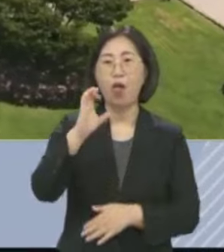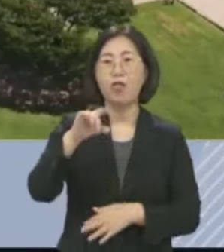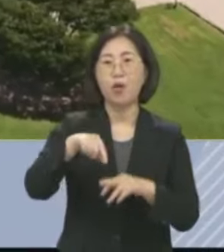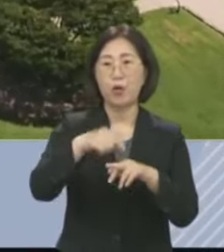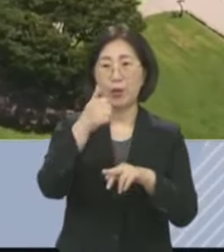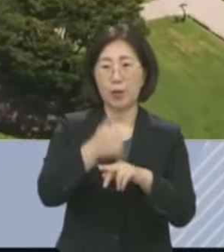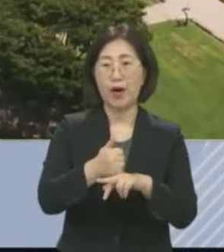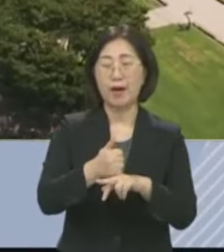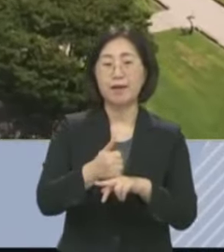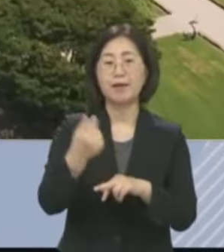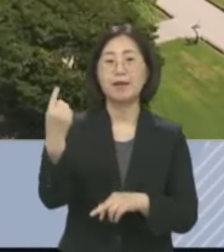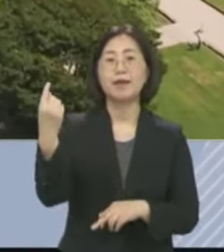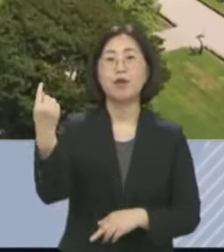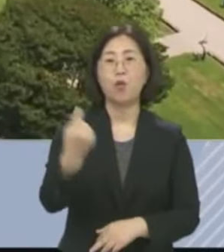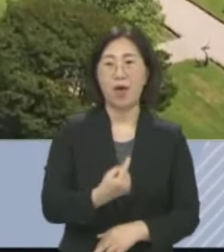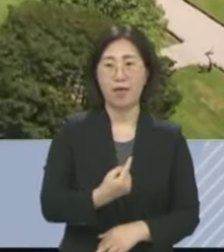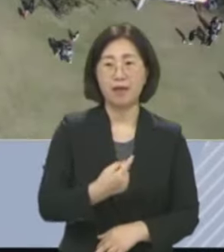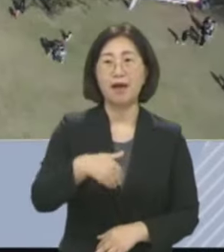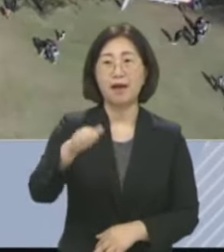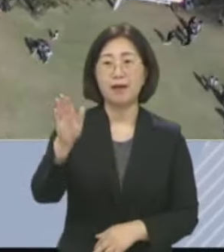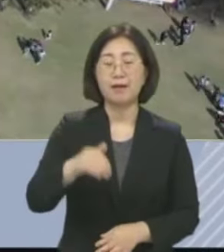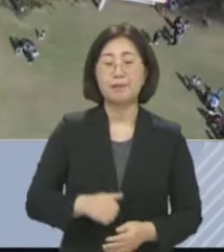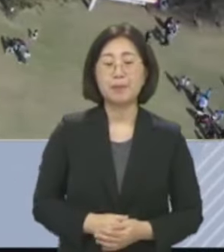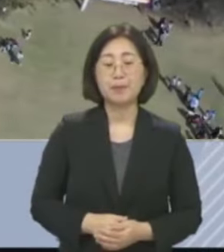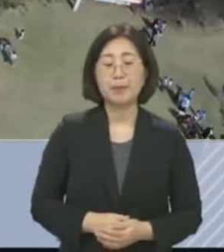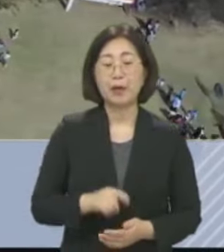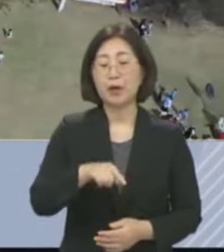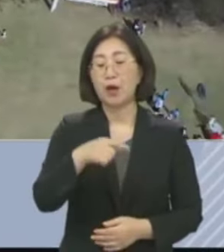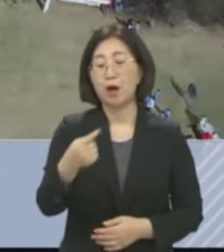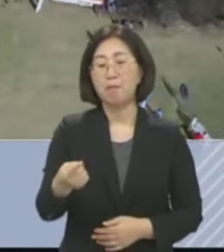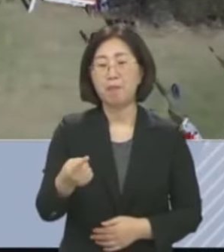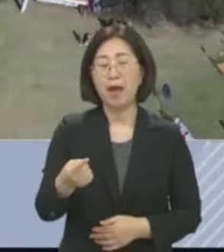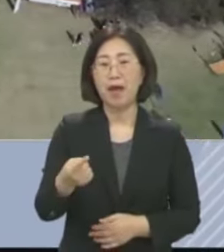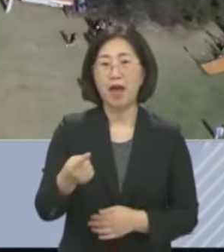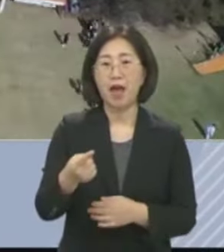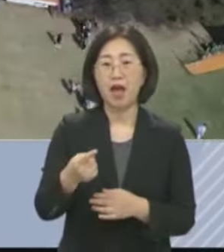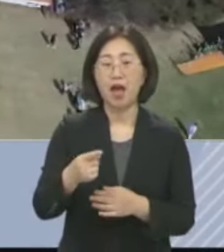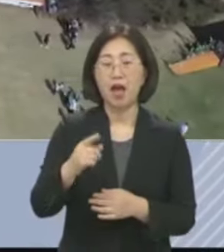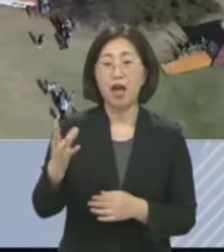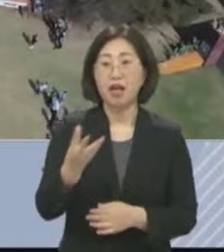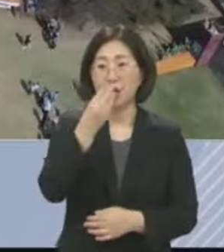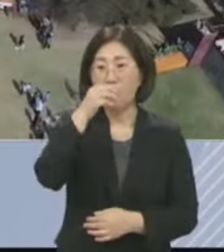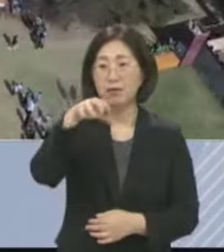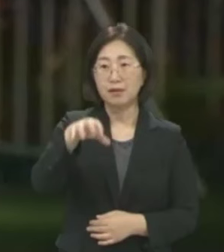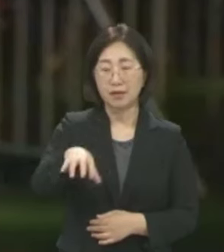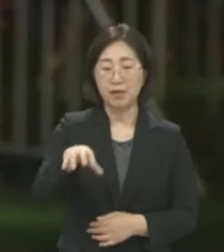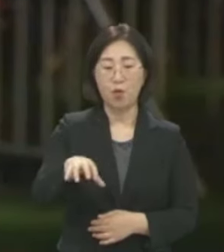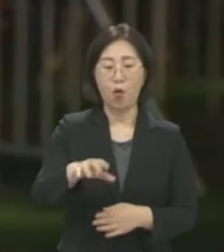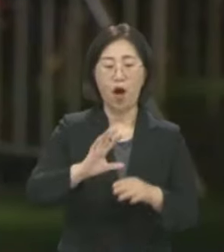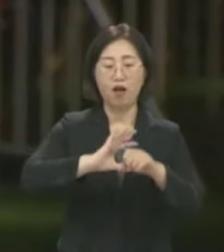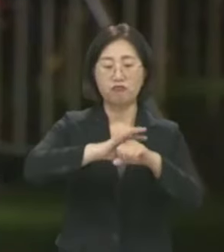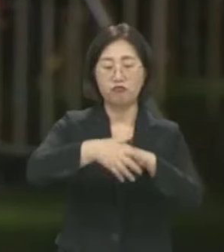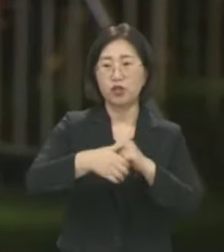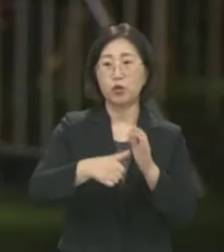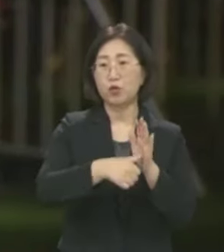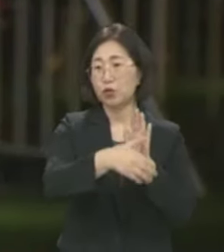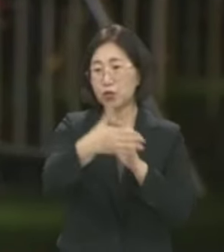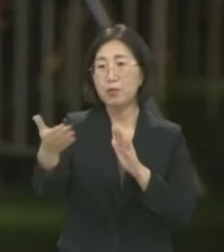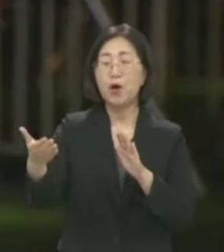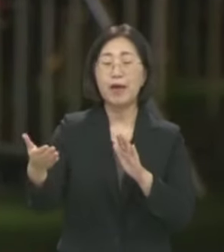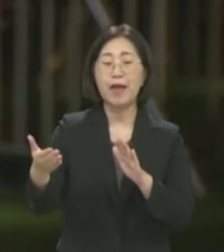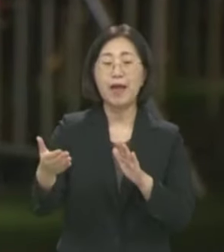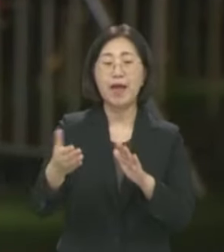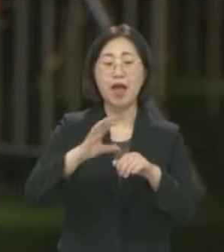방문도 하셨죠. 이곳 해미 읍성은 옆에 있는 해미 국제성지와 더불어서 국제적인 명성을 가지면서